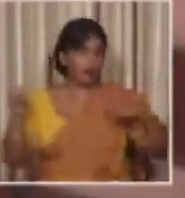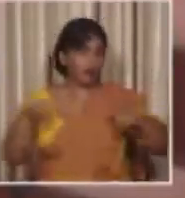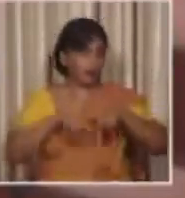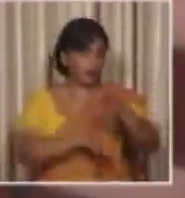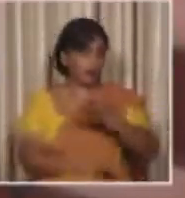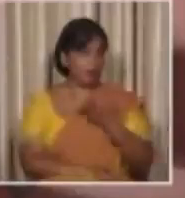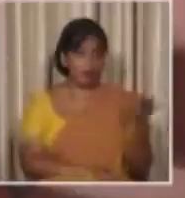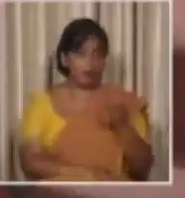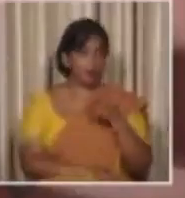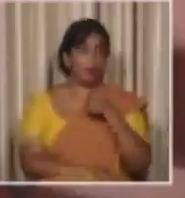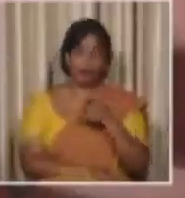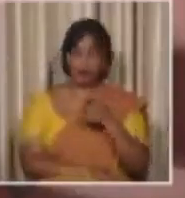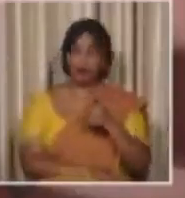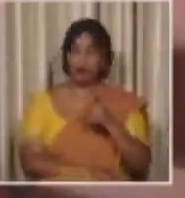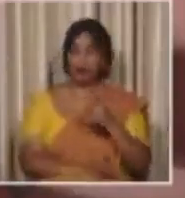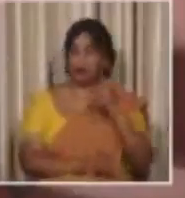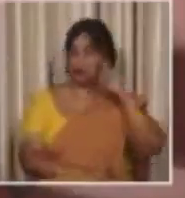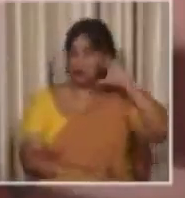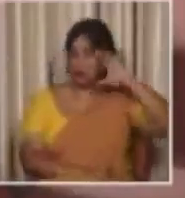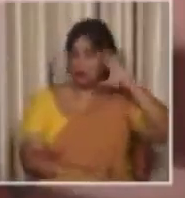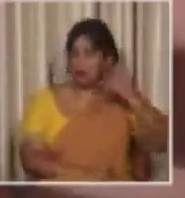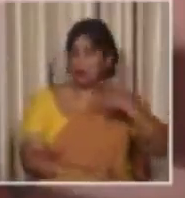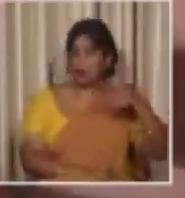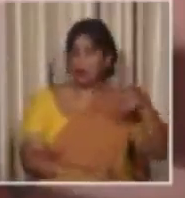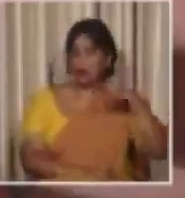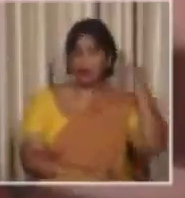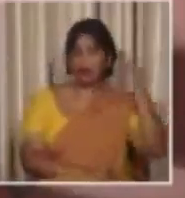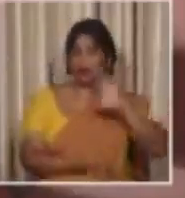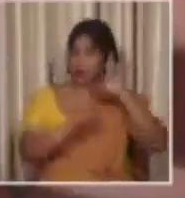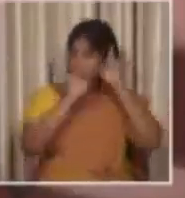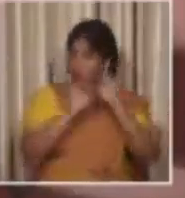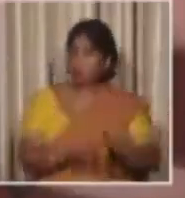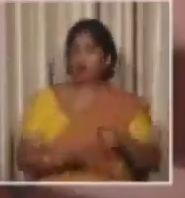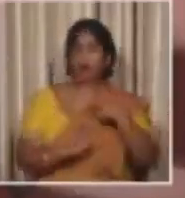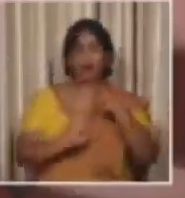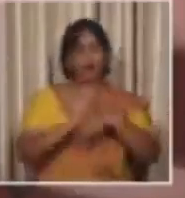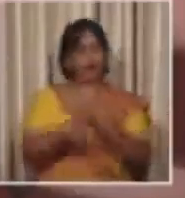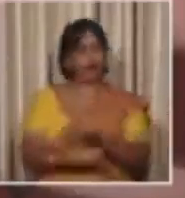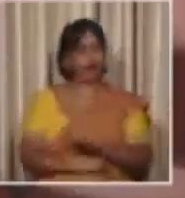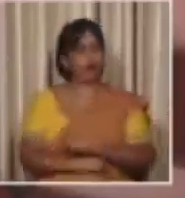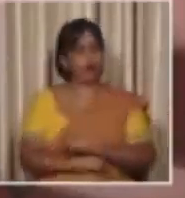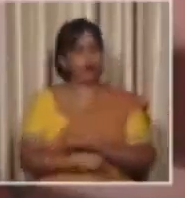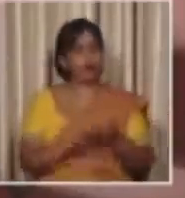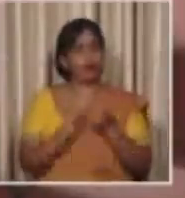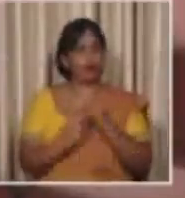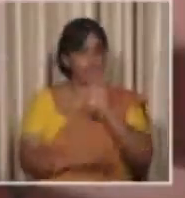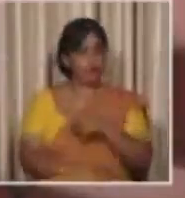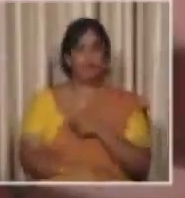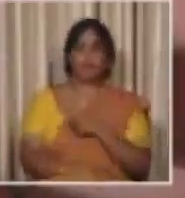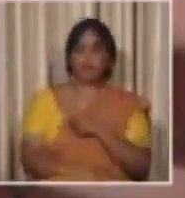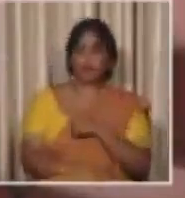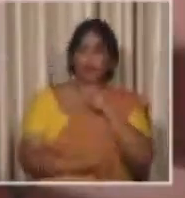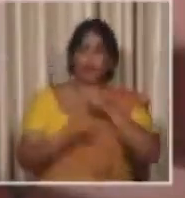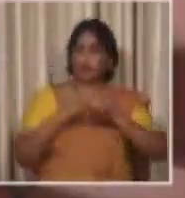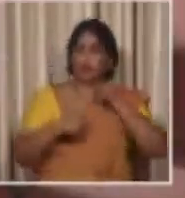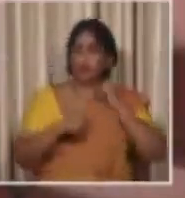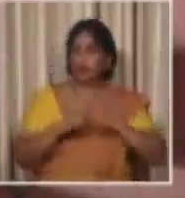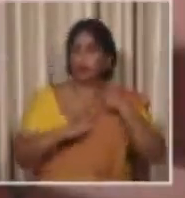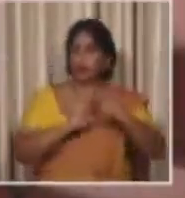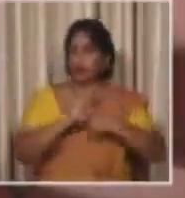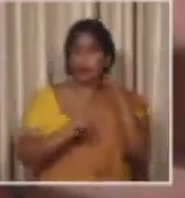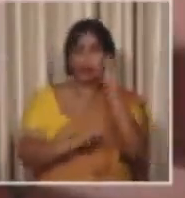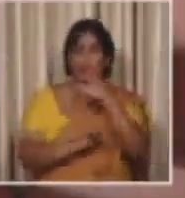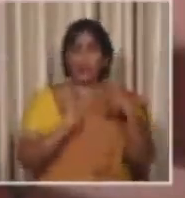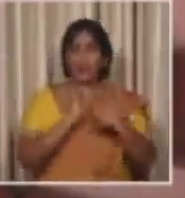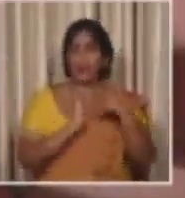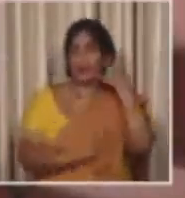කියලා. ඒ කියන්නේ මේ මහා මෝඩ රැලි නෙවෙයි. ඒ තරම් ජාතික අපරාධයක් දැන් කරමින් ඉන්නේ. සරල උදාහරණයක් රටේ තියෙන එකම